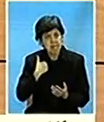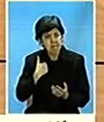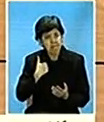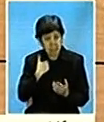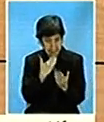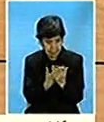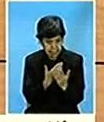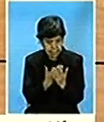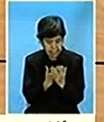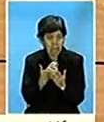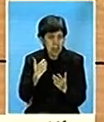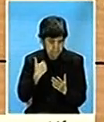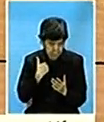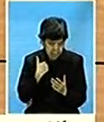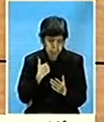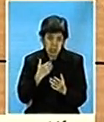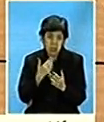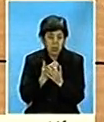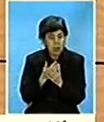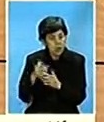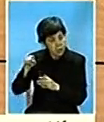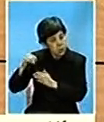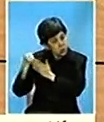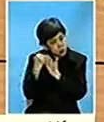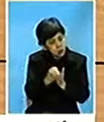เงินช่วยเหลือเบื้องต้น